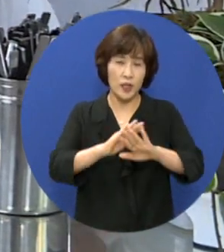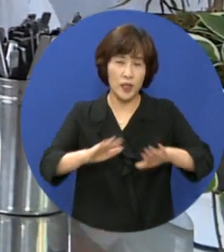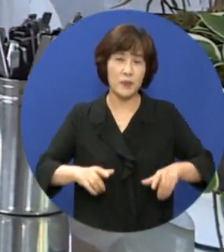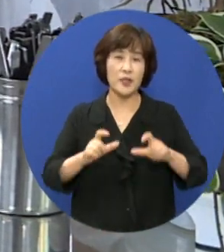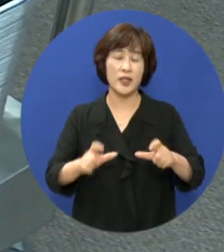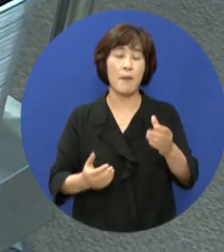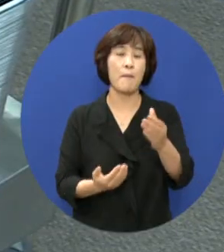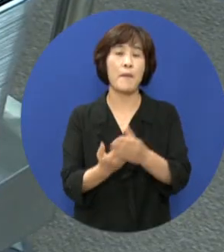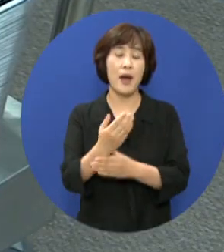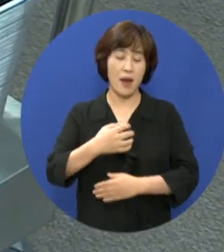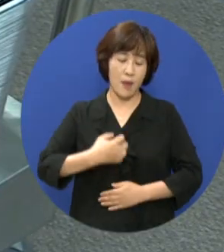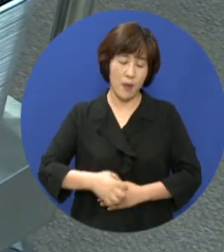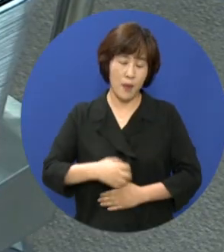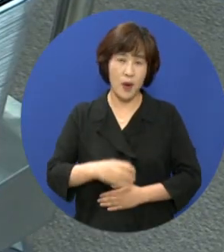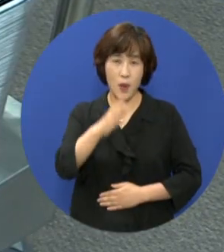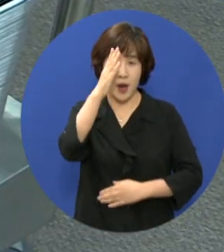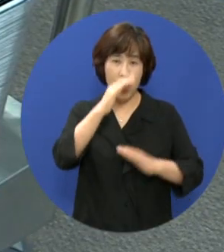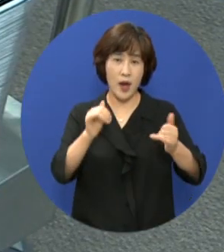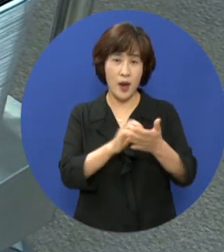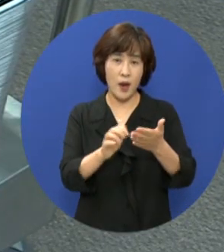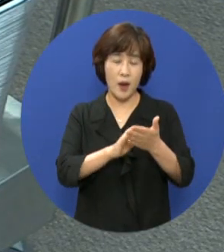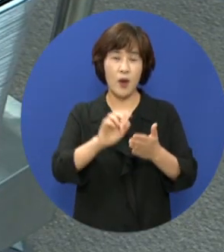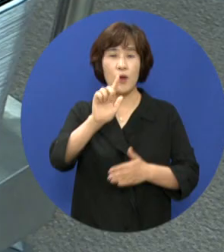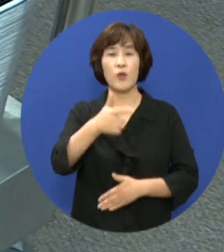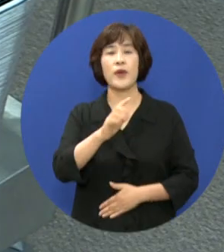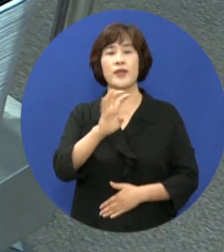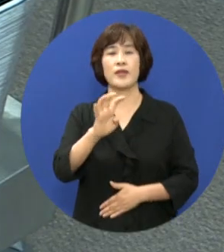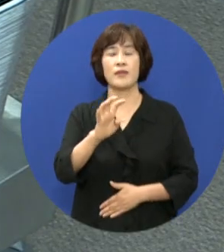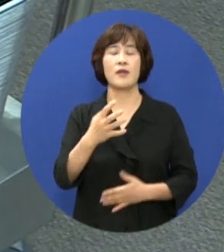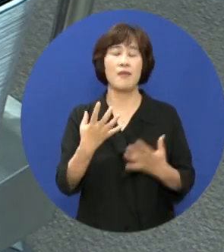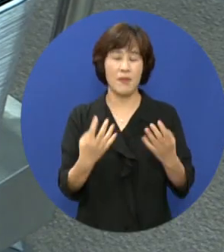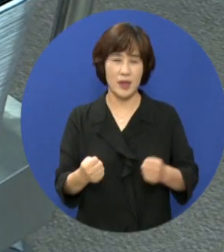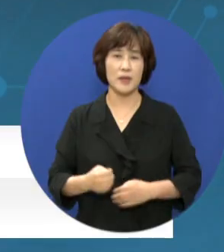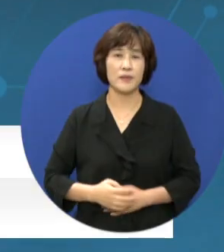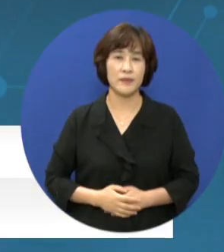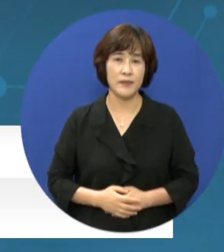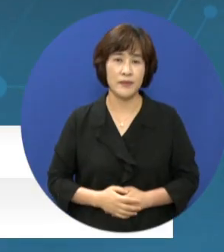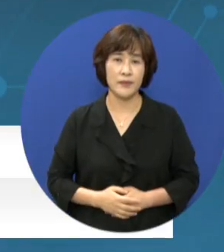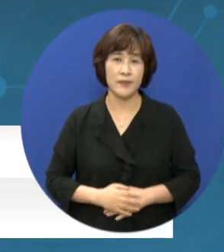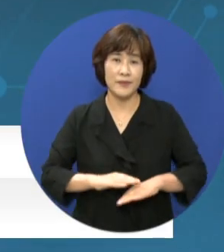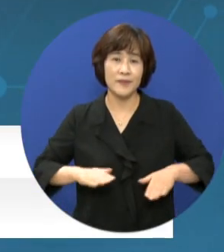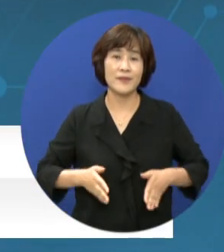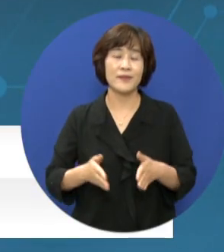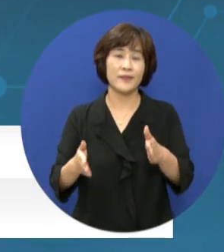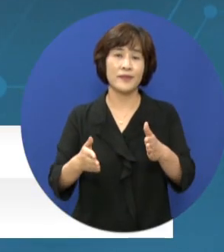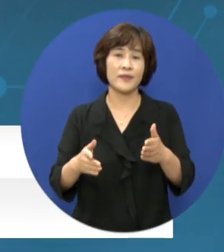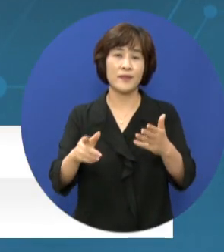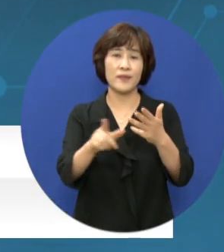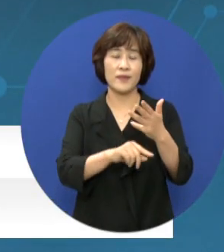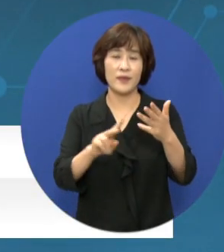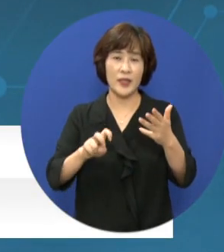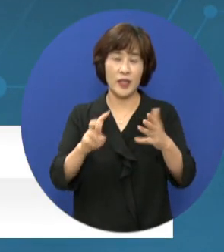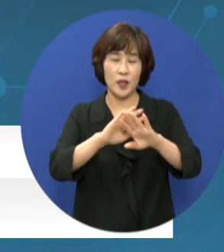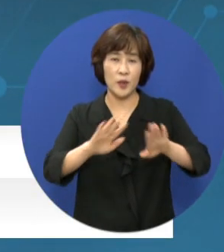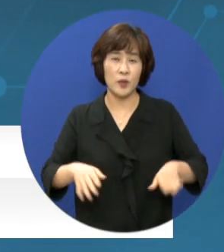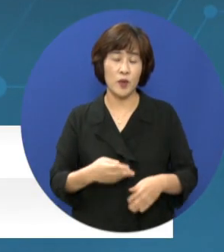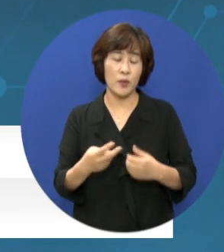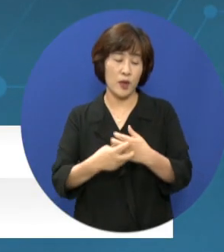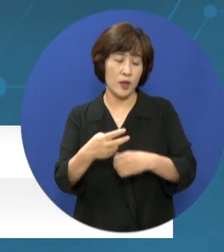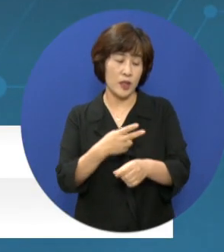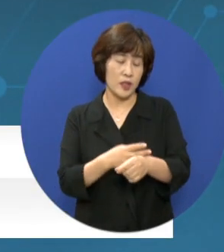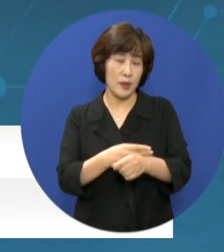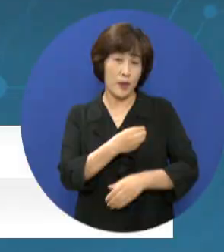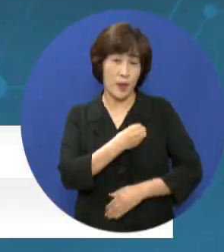전남 지역에서 발생한 식중독 환자는 640 명에 달합니다 전남도는 지난 22일 전남도 이사회와